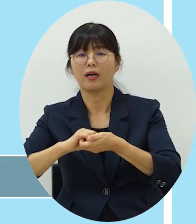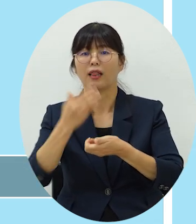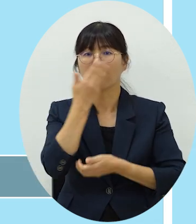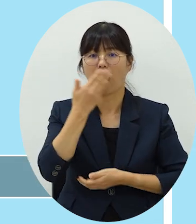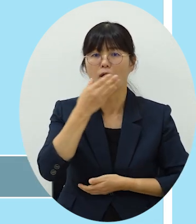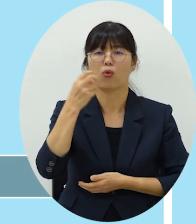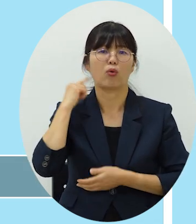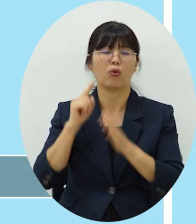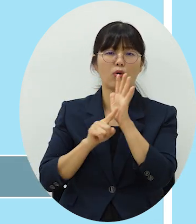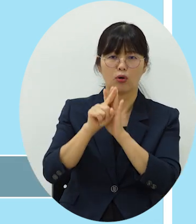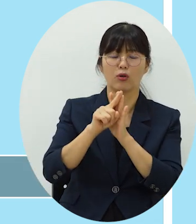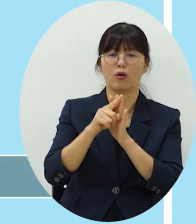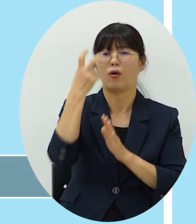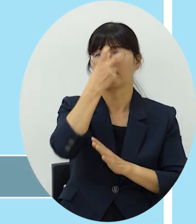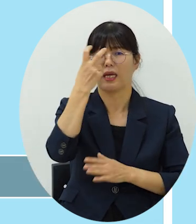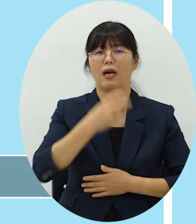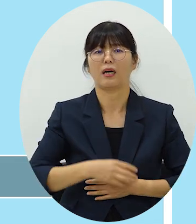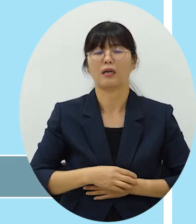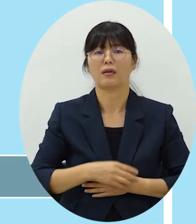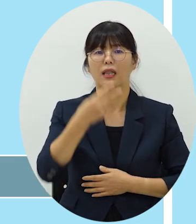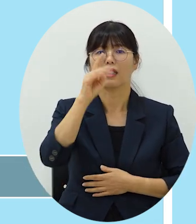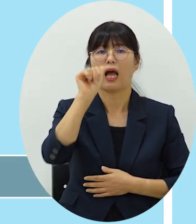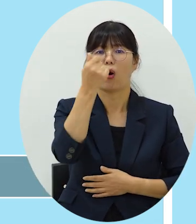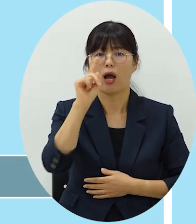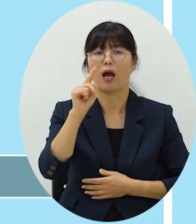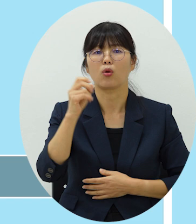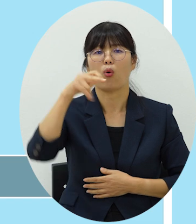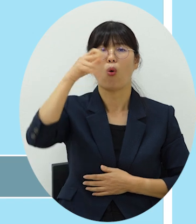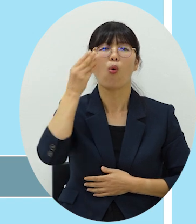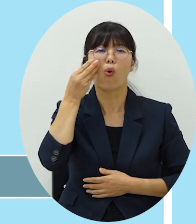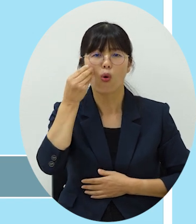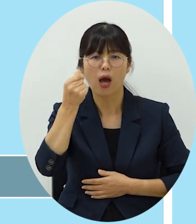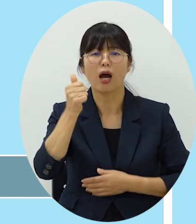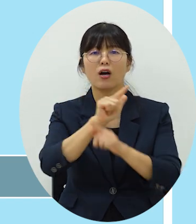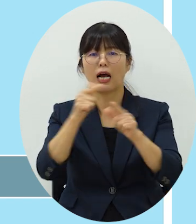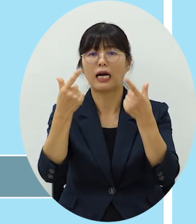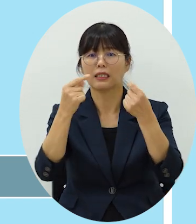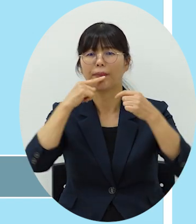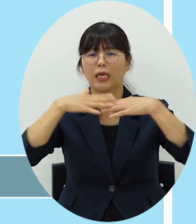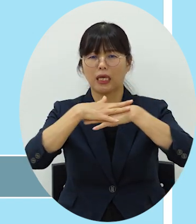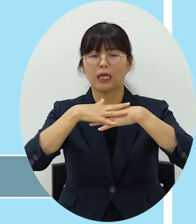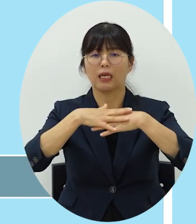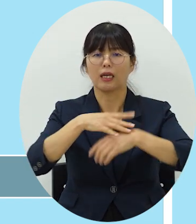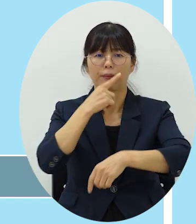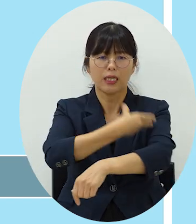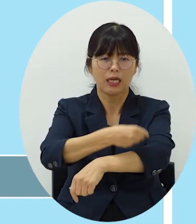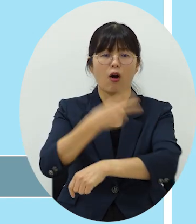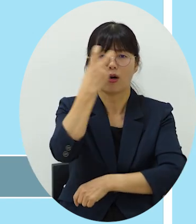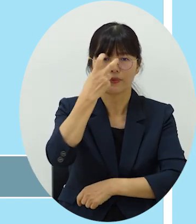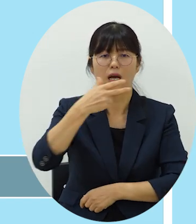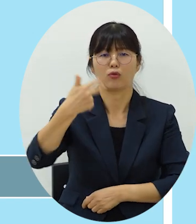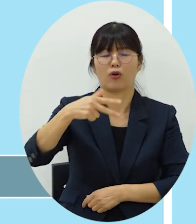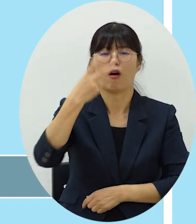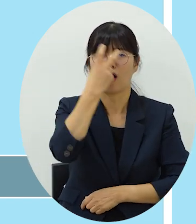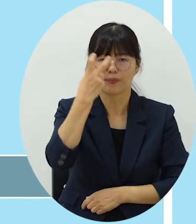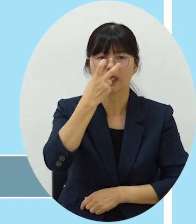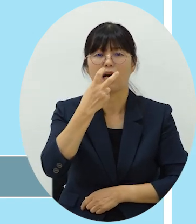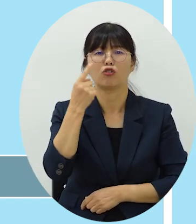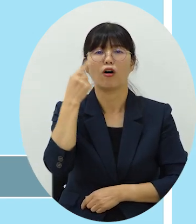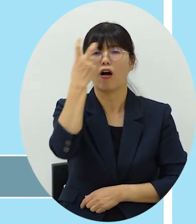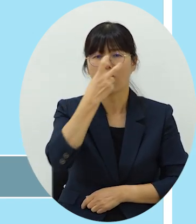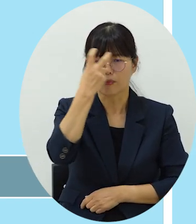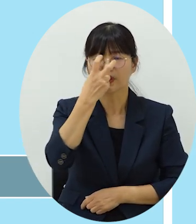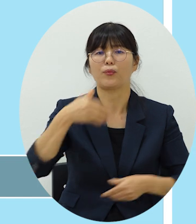주기적으로 혈당 및 혈압 측정, 당화 혈색소, 콜레스테롤 등과 같은 혈액 검사, 소변 검사, 눈